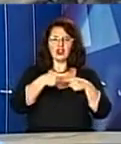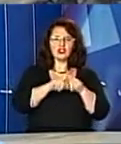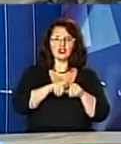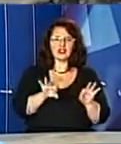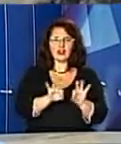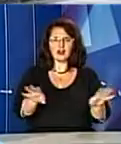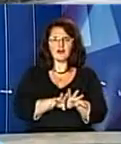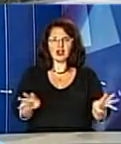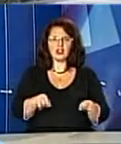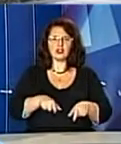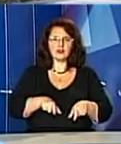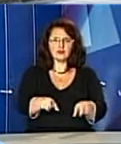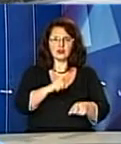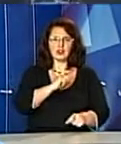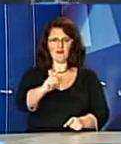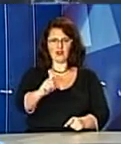і трамвайні колії.